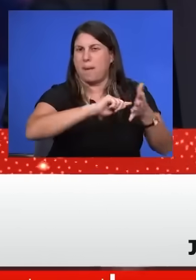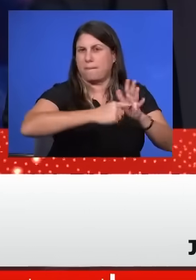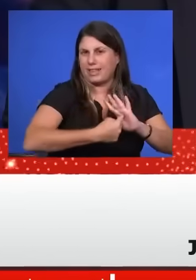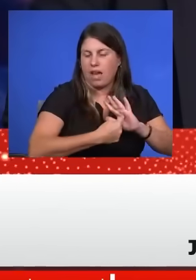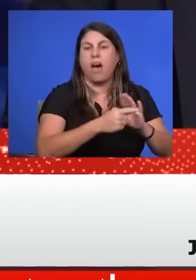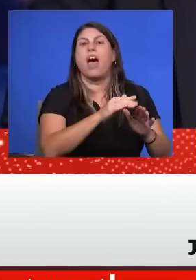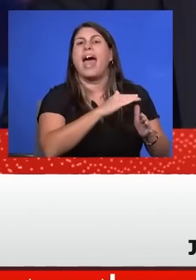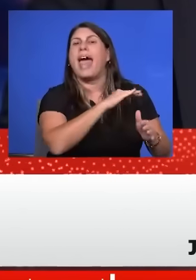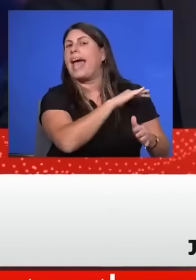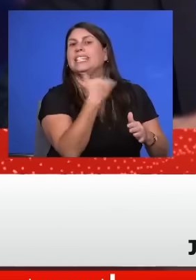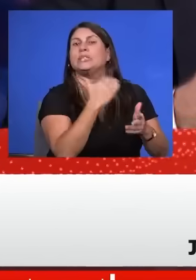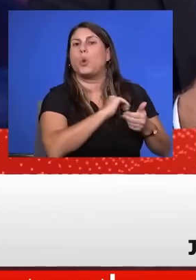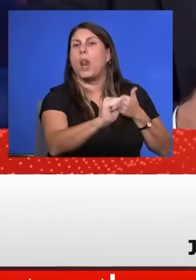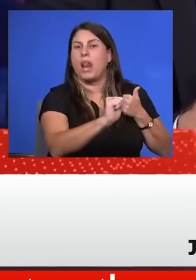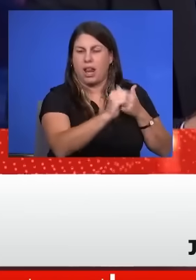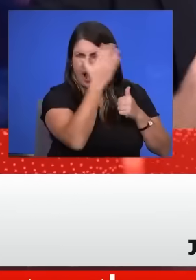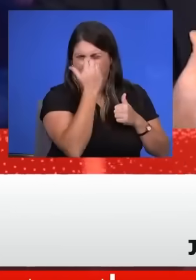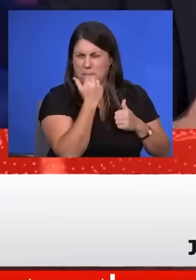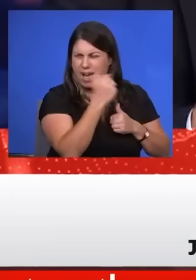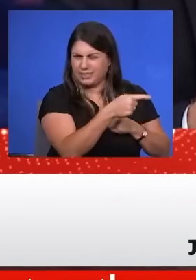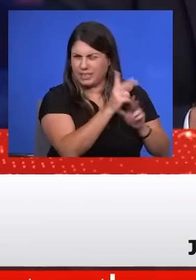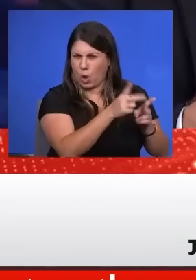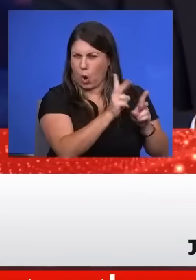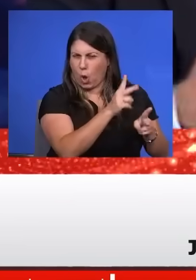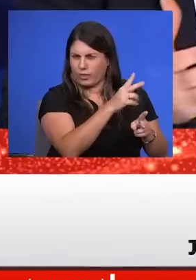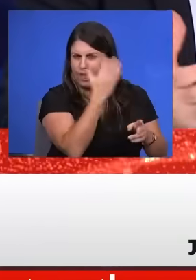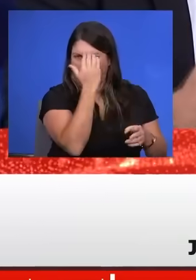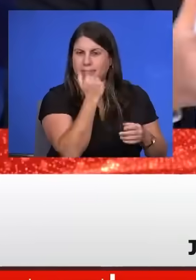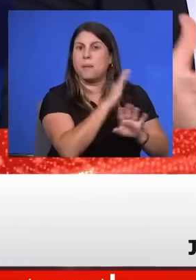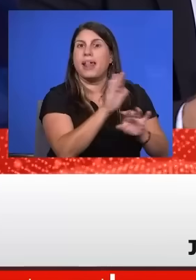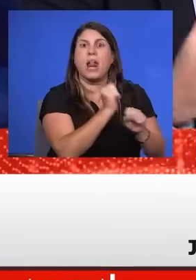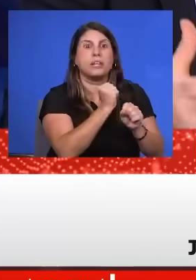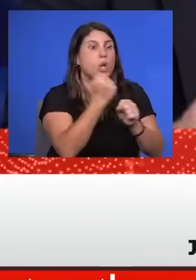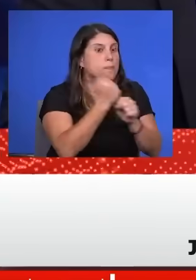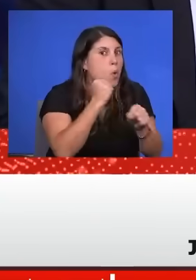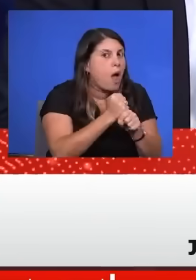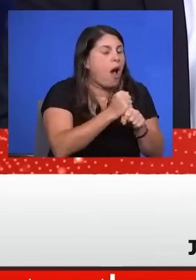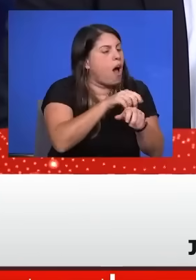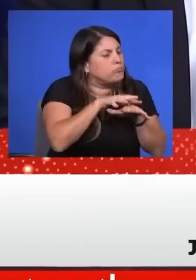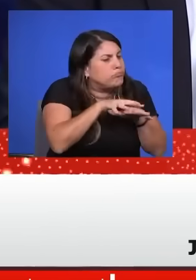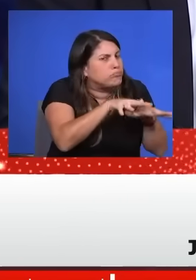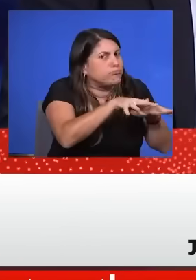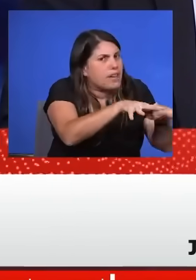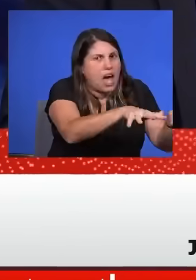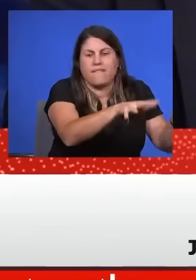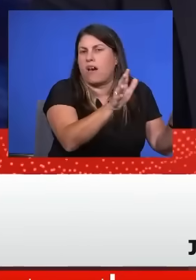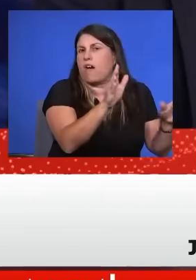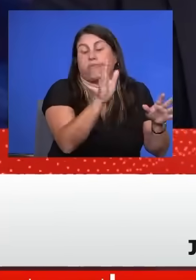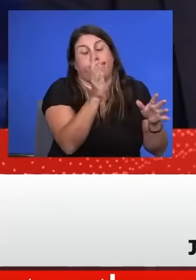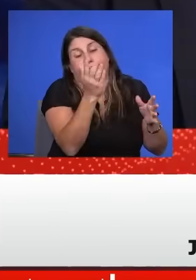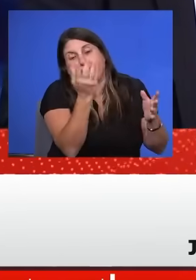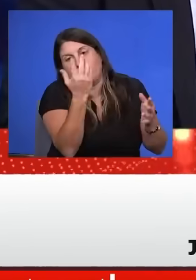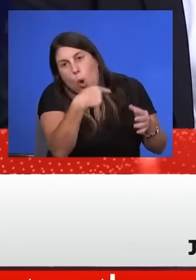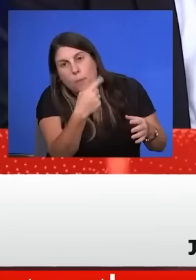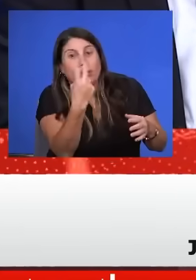מבלי בעצם לעשות איזושהי פעולה רחבה בעזה. ייקח כמה שיקח, עוד יום, עוד יומיים. על זה אנחנו שומעים, אין אפשרות לעשות את זה